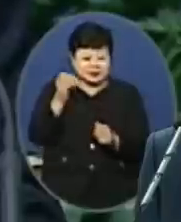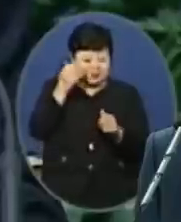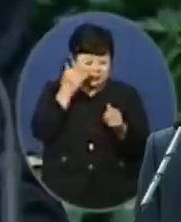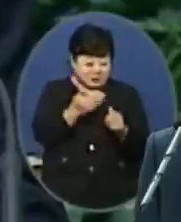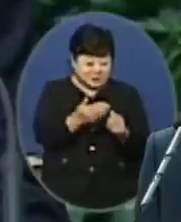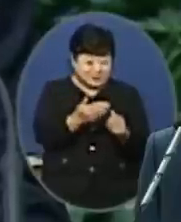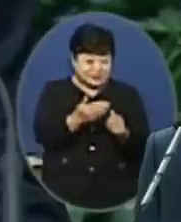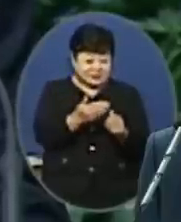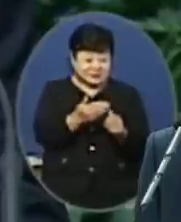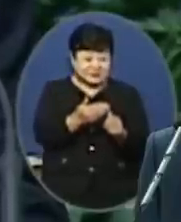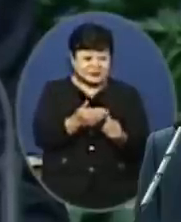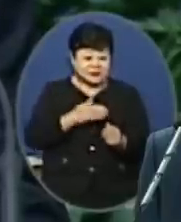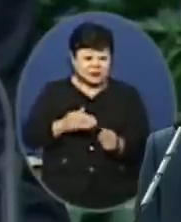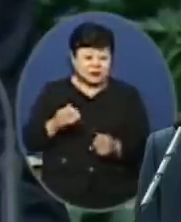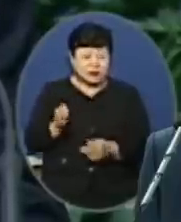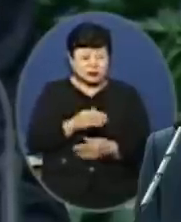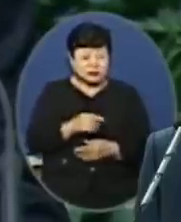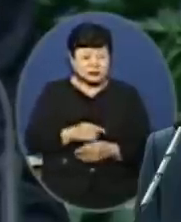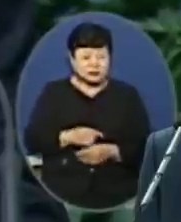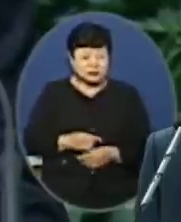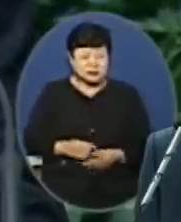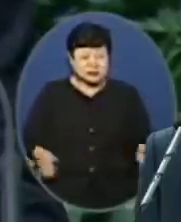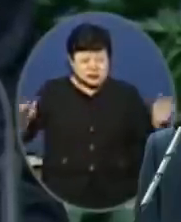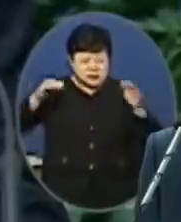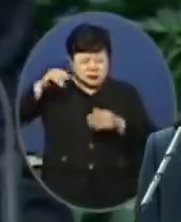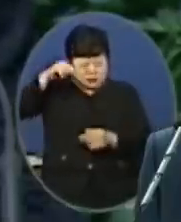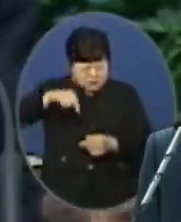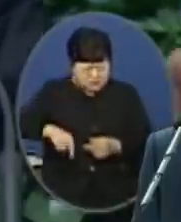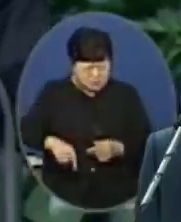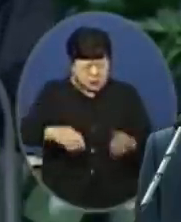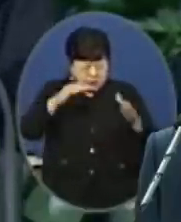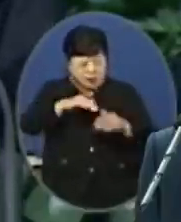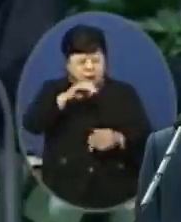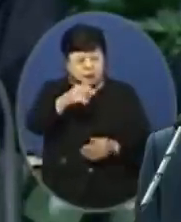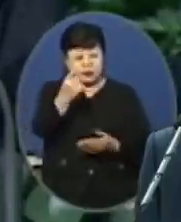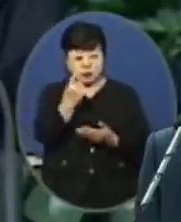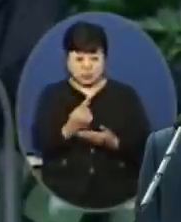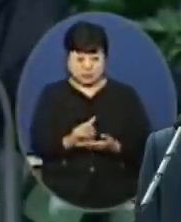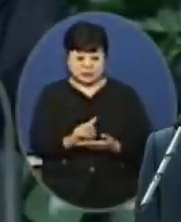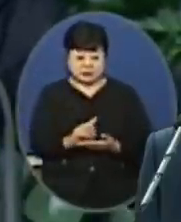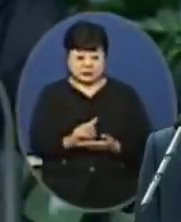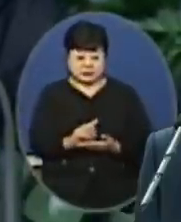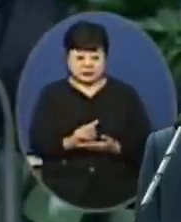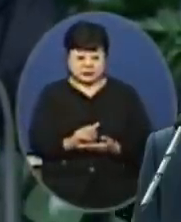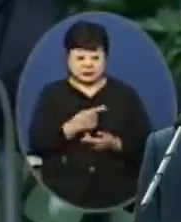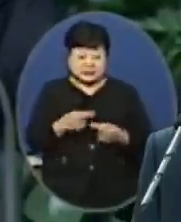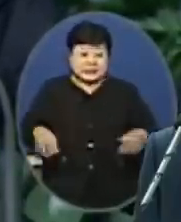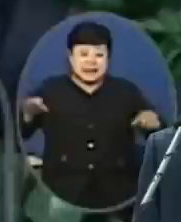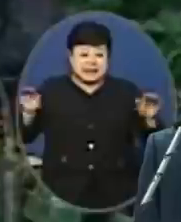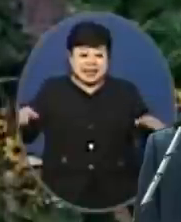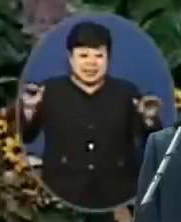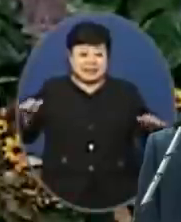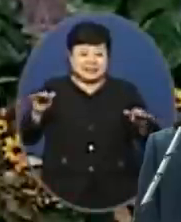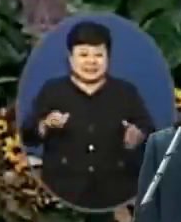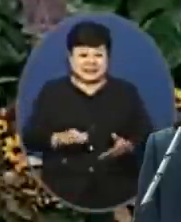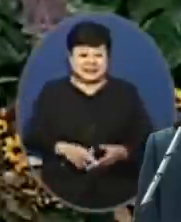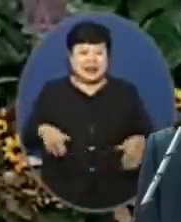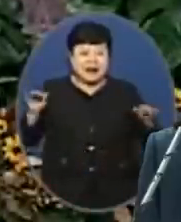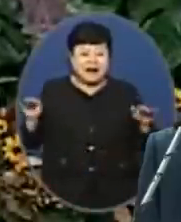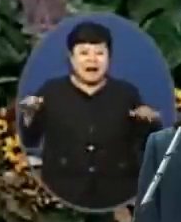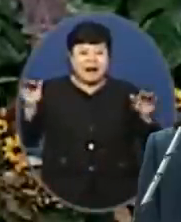성령은 공허하고 혼돈하며 허감이 깊음 위에 있고 파멸될 곳에 와서 새가 날아치듯이 hovering